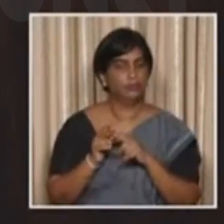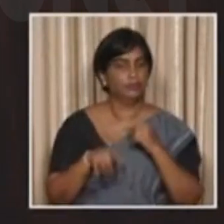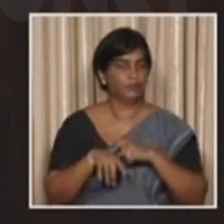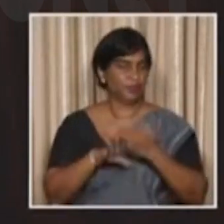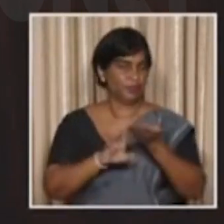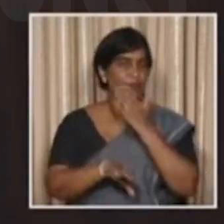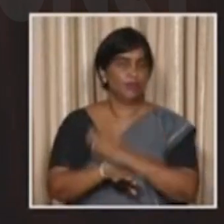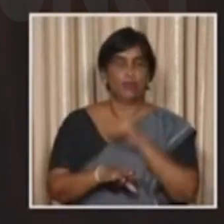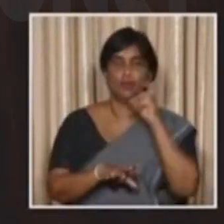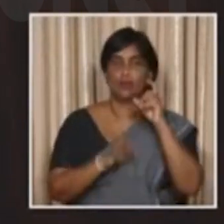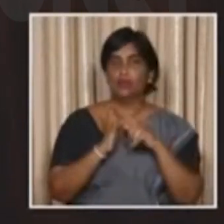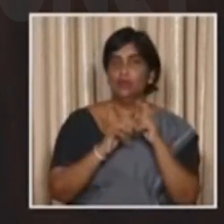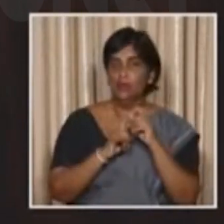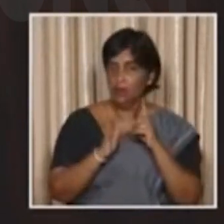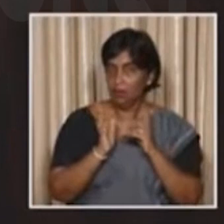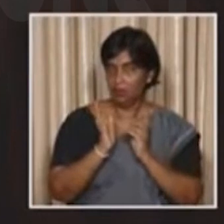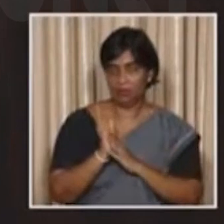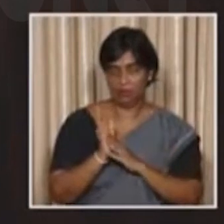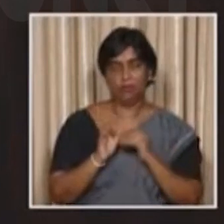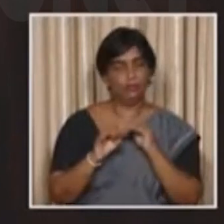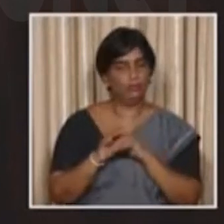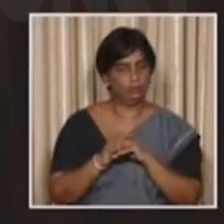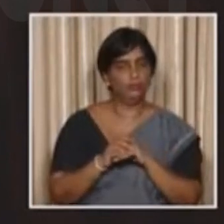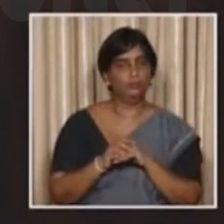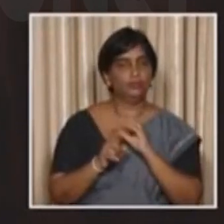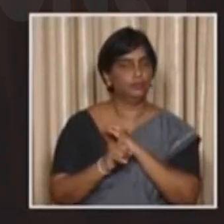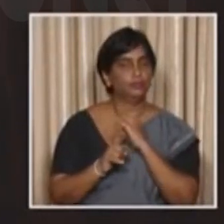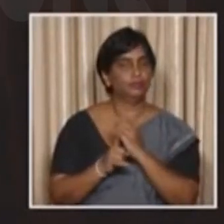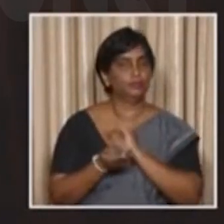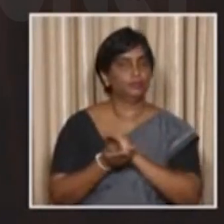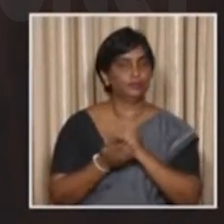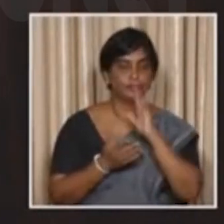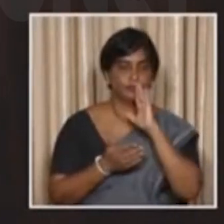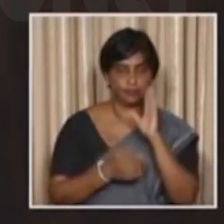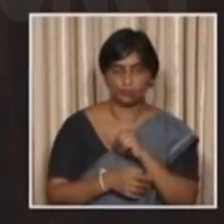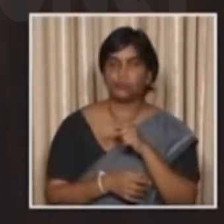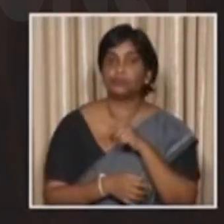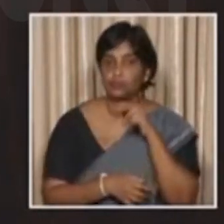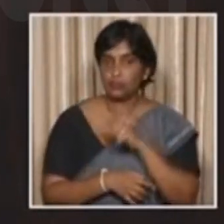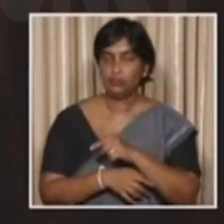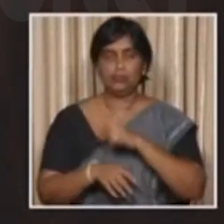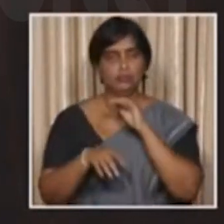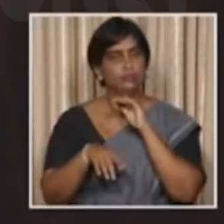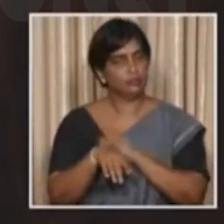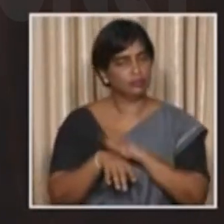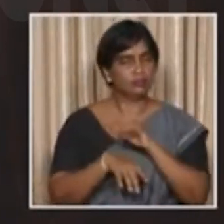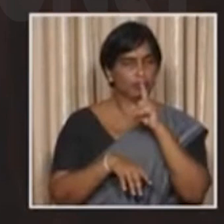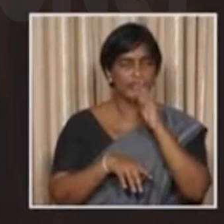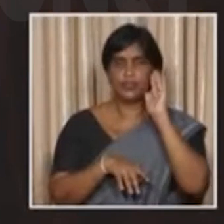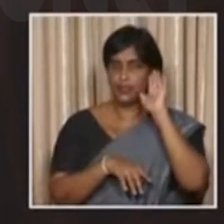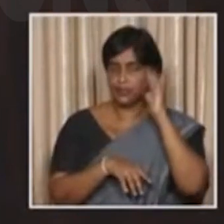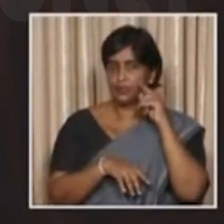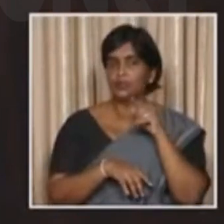කාලයකට පෙර කෝප් හමුවට අවස්ථා දෙකකදී සංස්කෘතික අරමුදල කැඳෙව්වා. එහිදී අනාවරණය වූ එක්